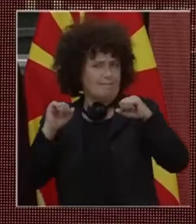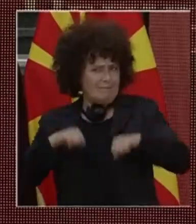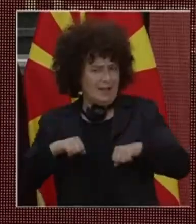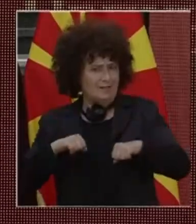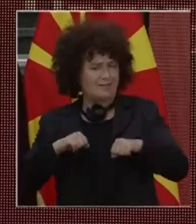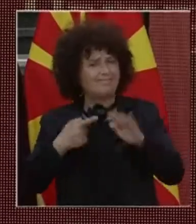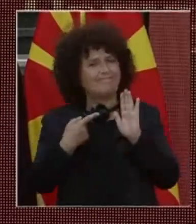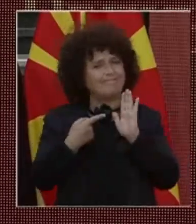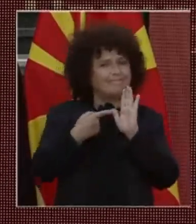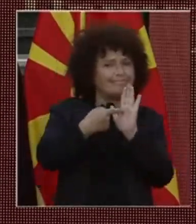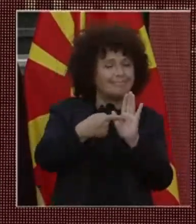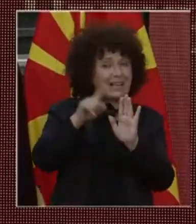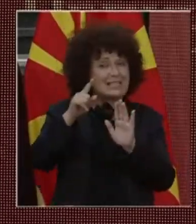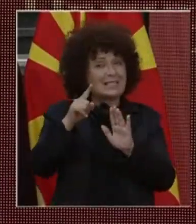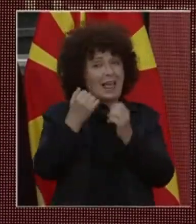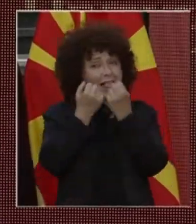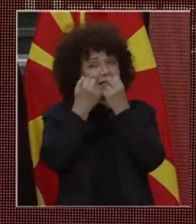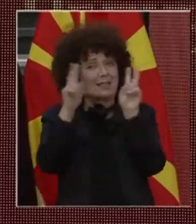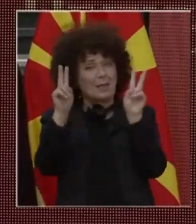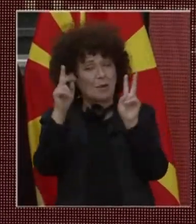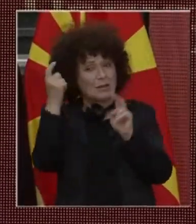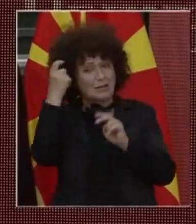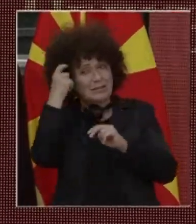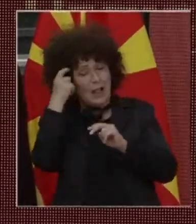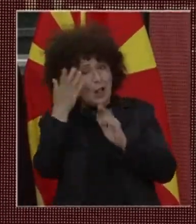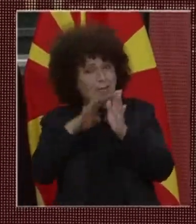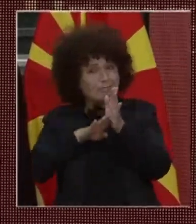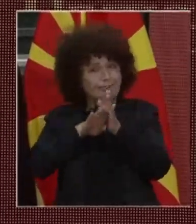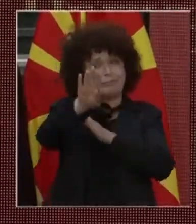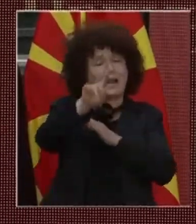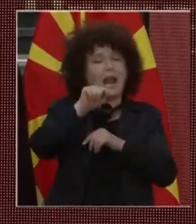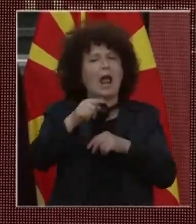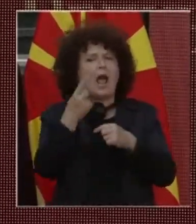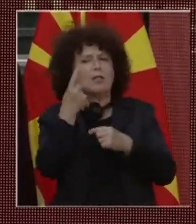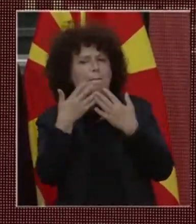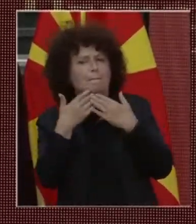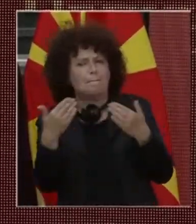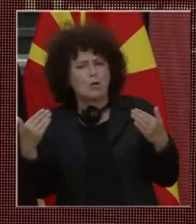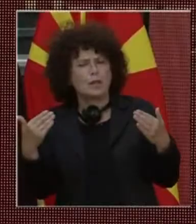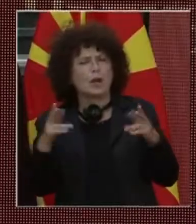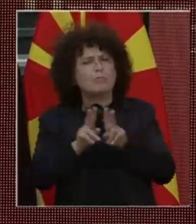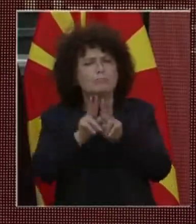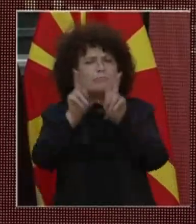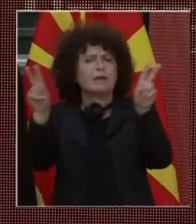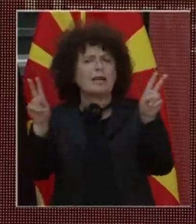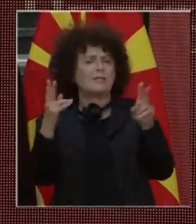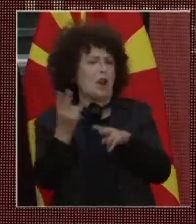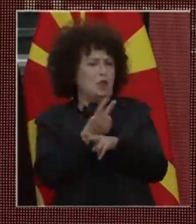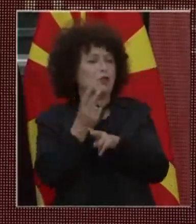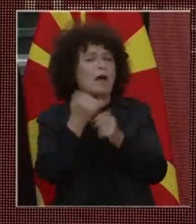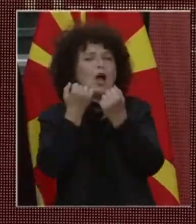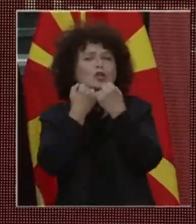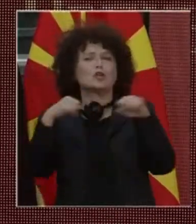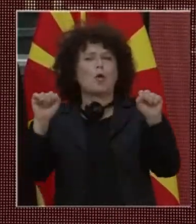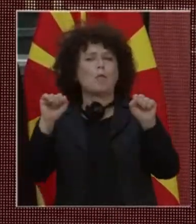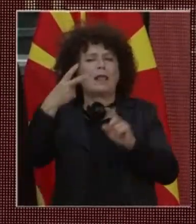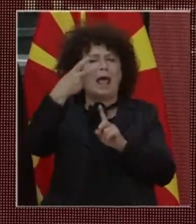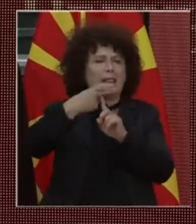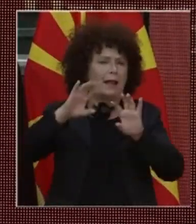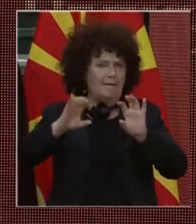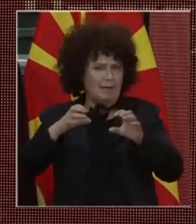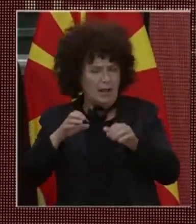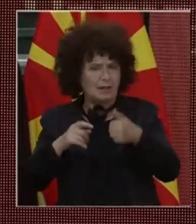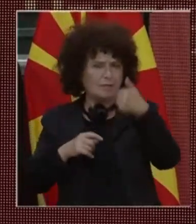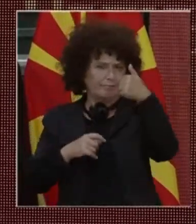за демократската зрелост и просперитет на едно современо и развиено општество се слободата на медиумите